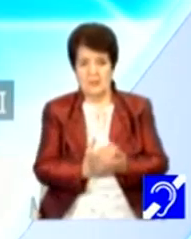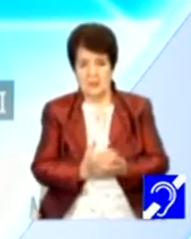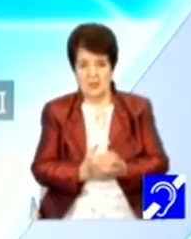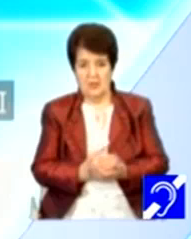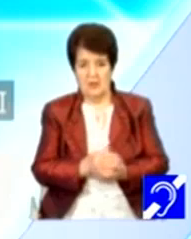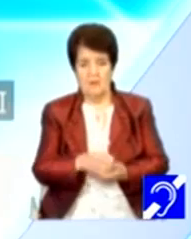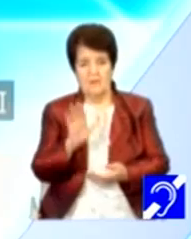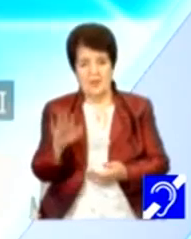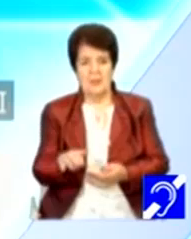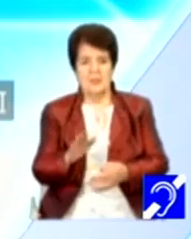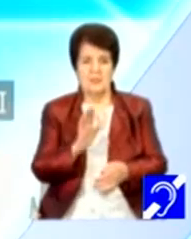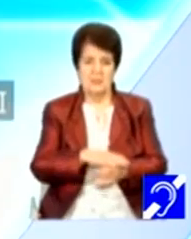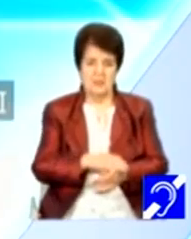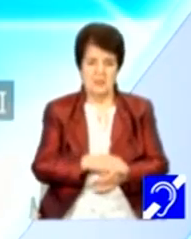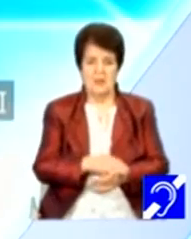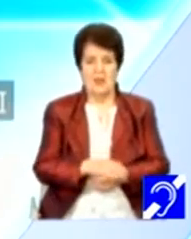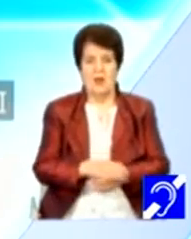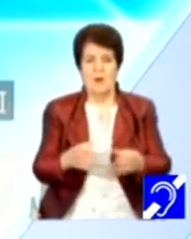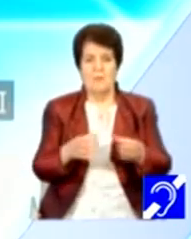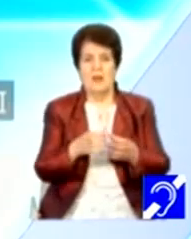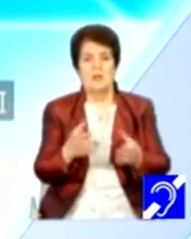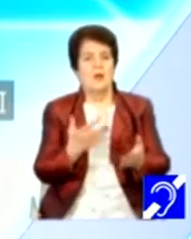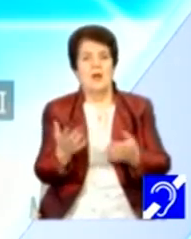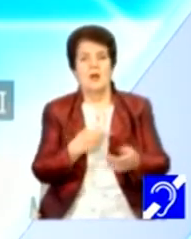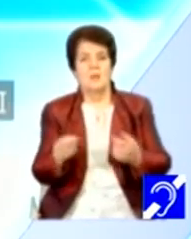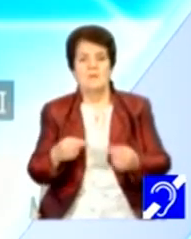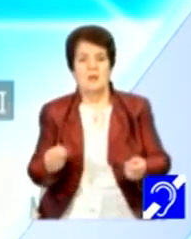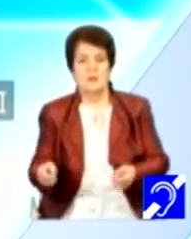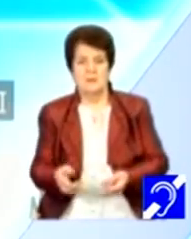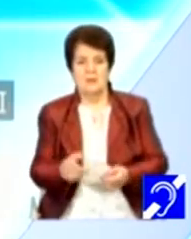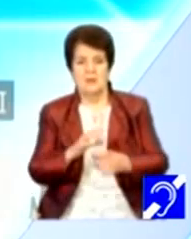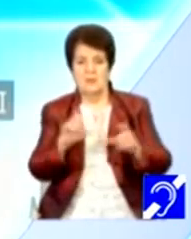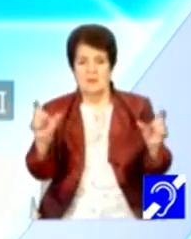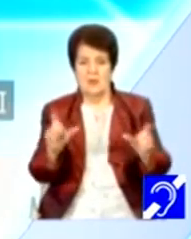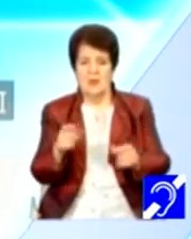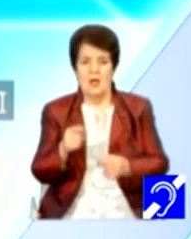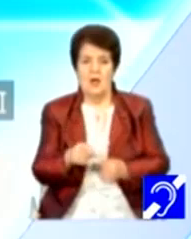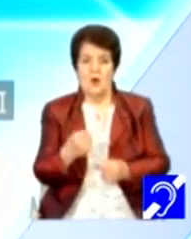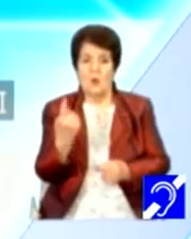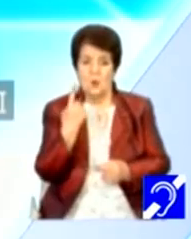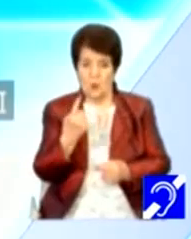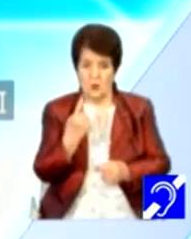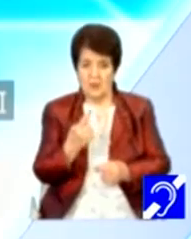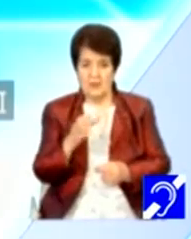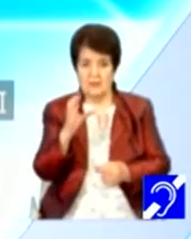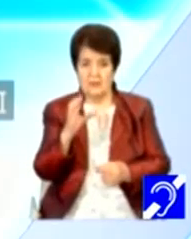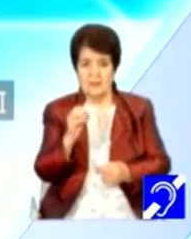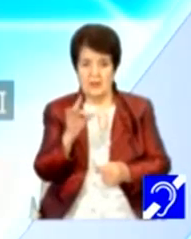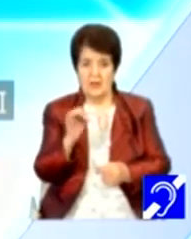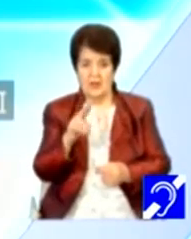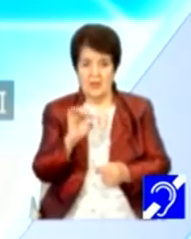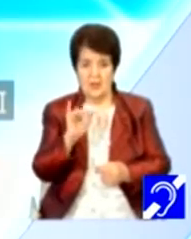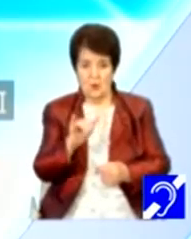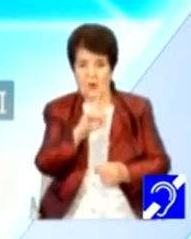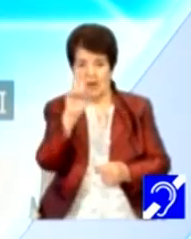fie de stânga, sumedenie de partide, care e diferența între dânsele? Diferența e una. Sunt SRL-uri pe care le